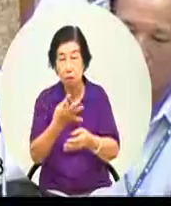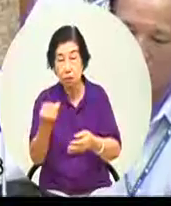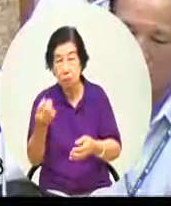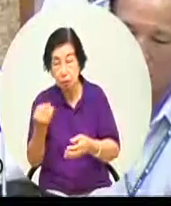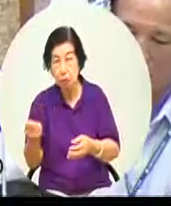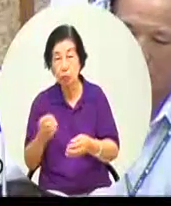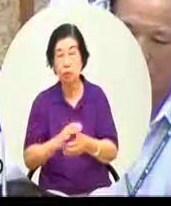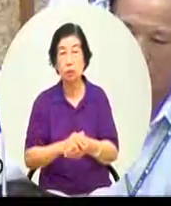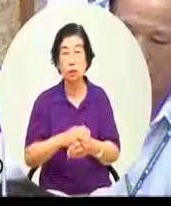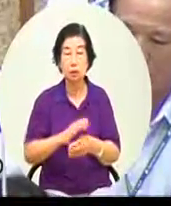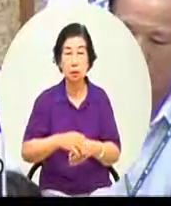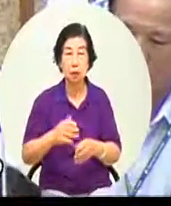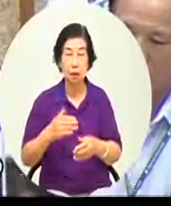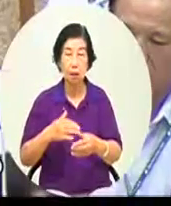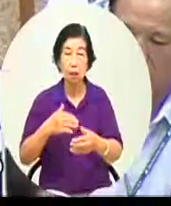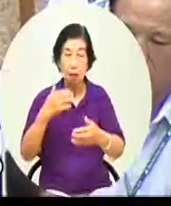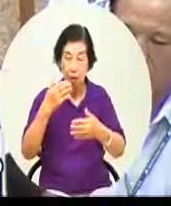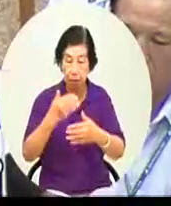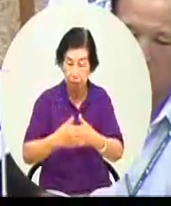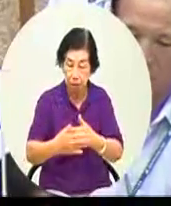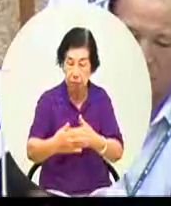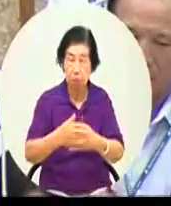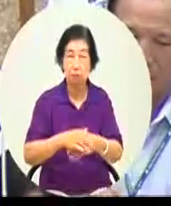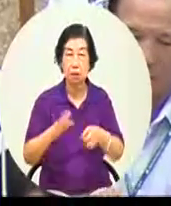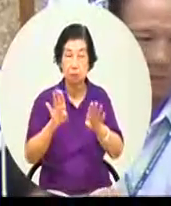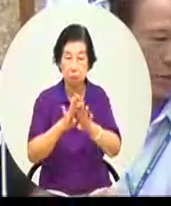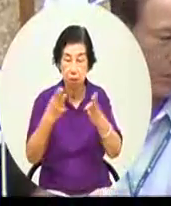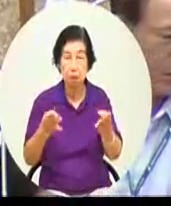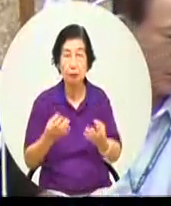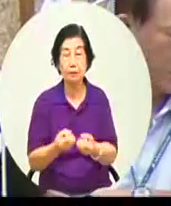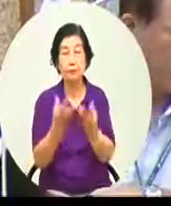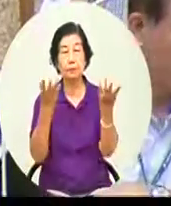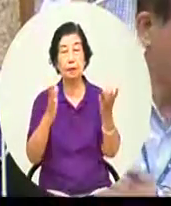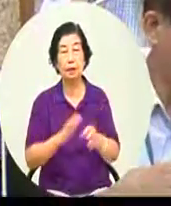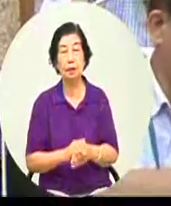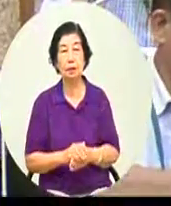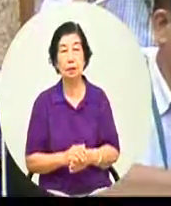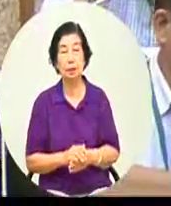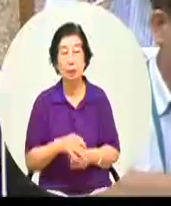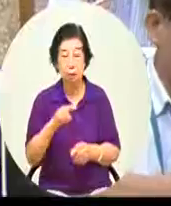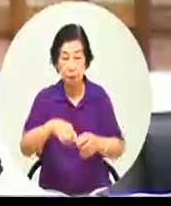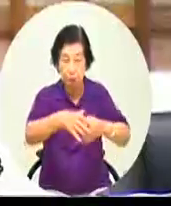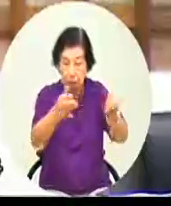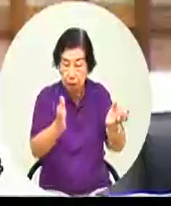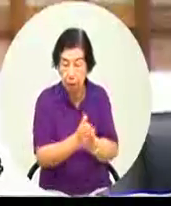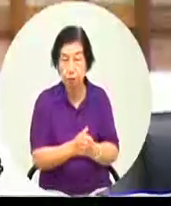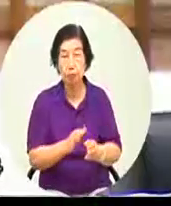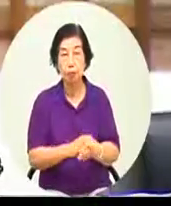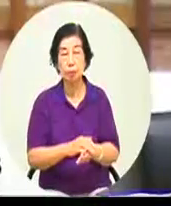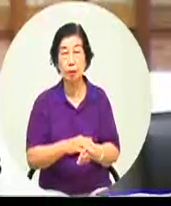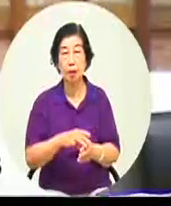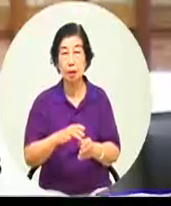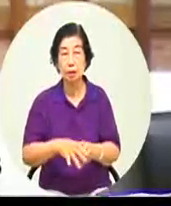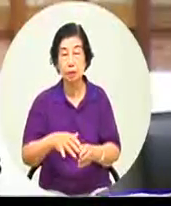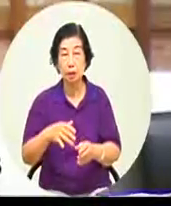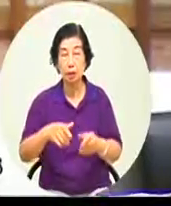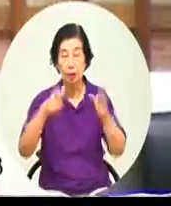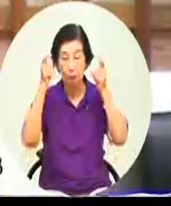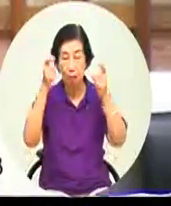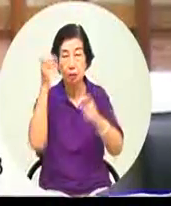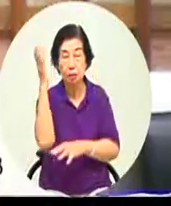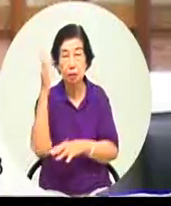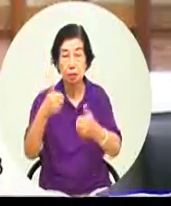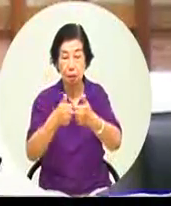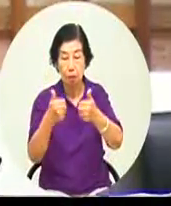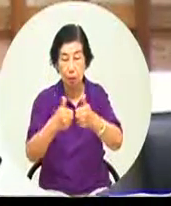去进行开发。那在这个开发之前的话， 我知道。我现在问你，这个部分是当初在说服高雄市议会的时候，你们这